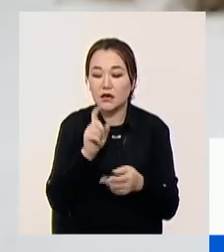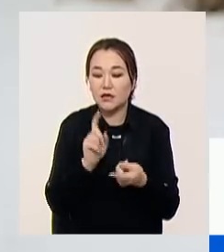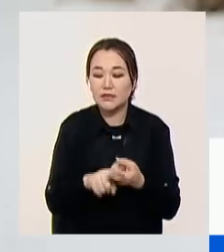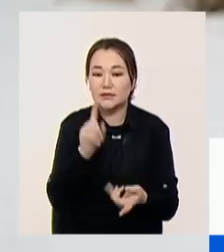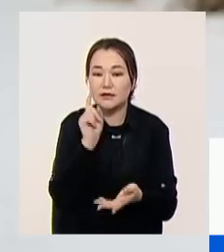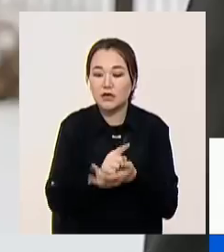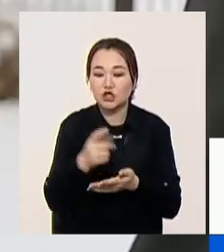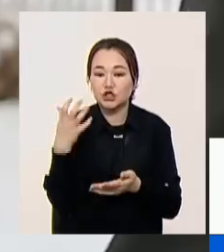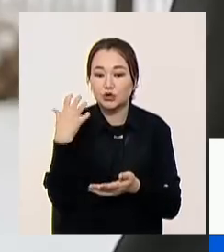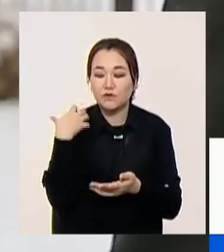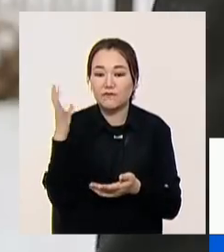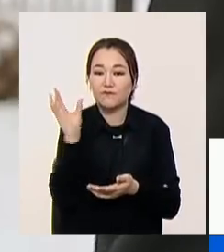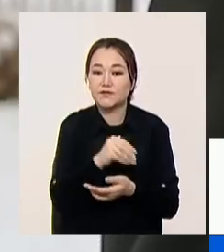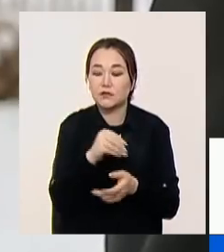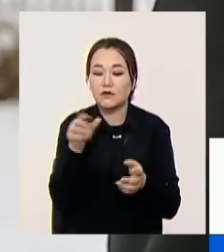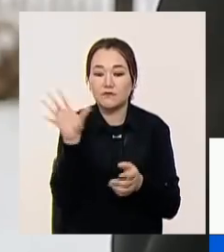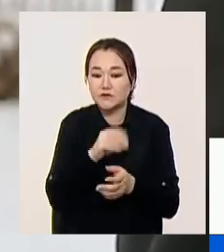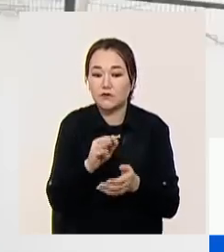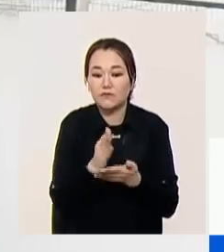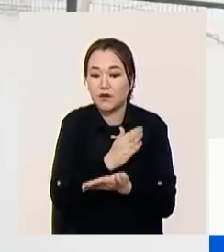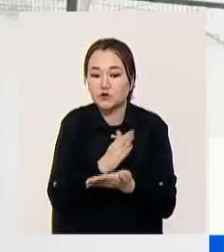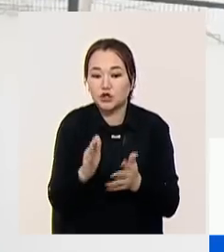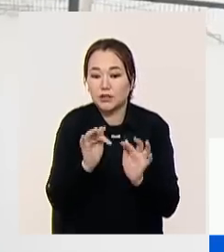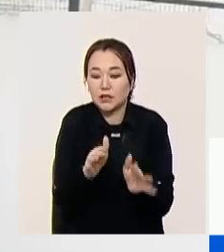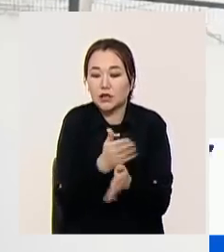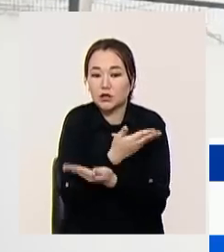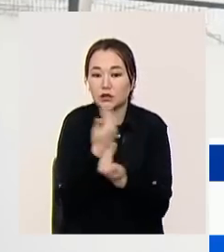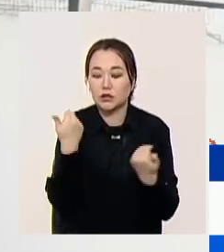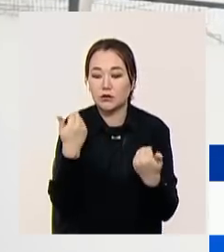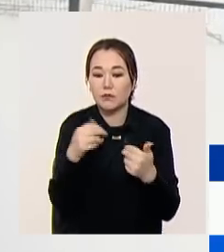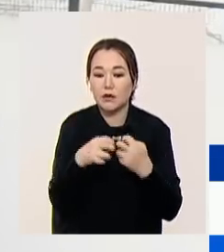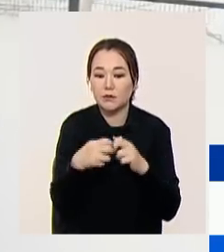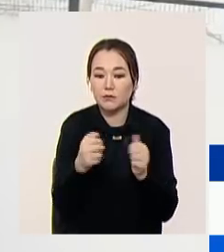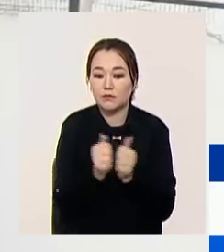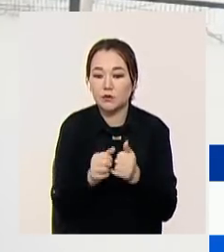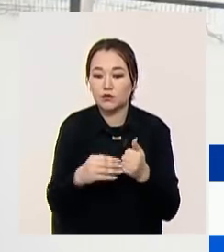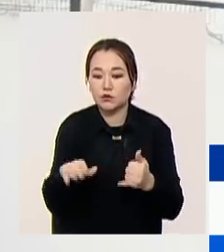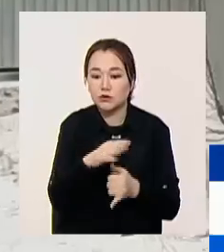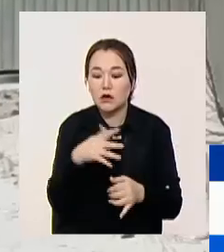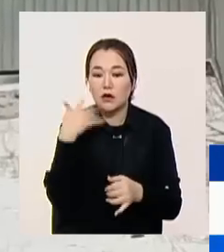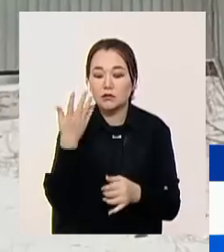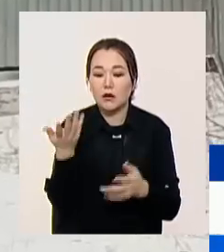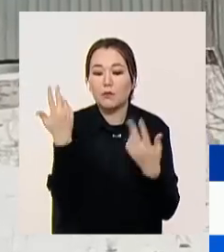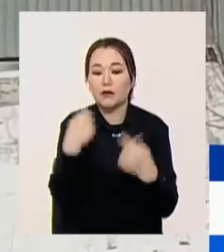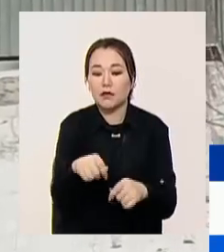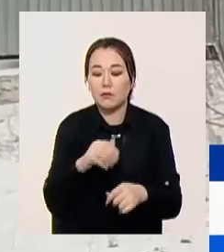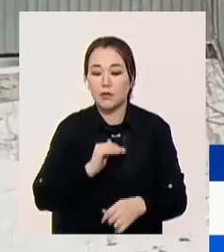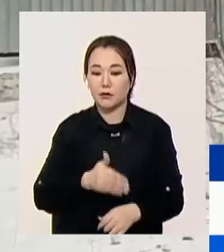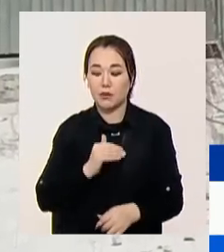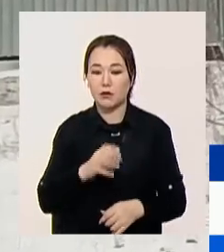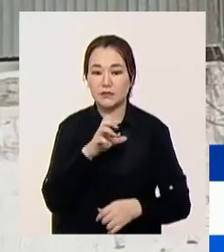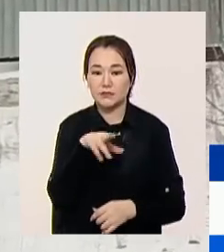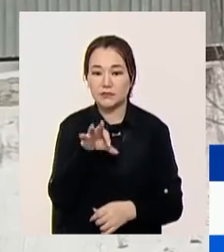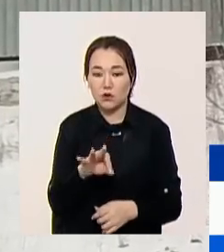непосредственно чиновников. Но они вообще бездействуют. Еще одна проблема – пришкольный участок, который когда-то продали предпринимателю под